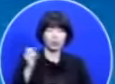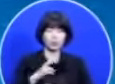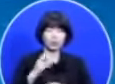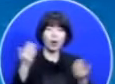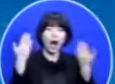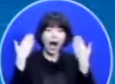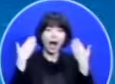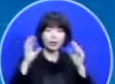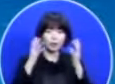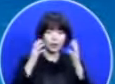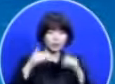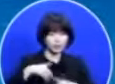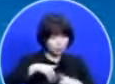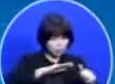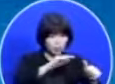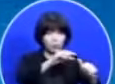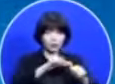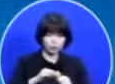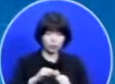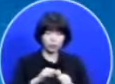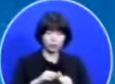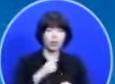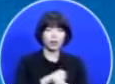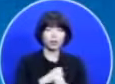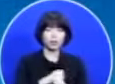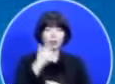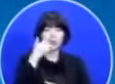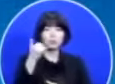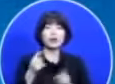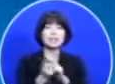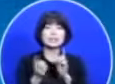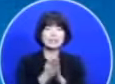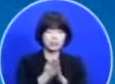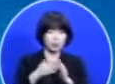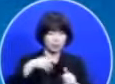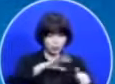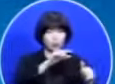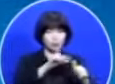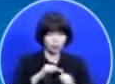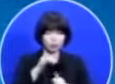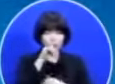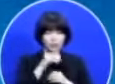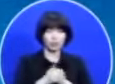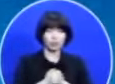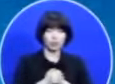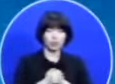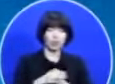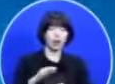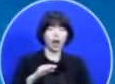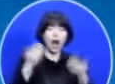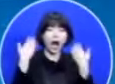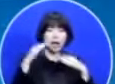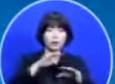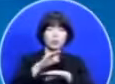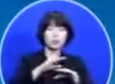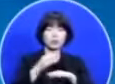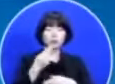오고 하는 것도 다 부모가 직접 아이들을 학교가 되다가 주고 직접 데리고 오는 1 통학버스 운영 을